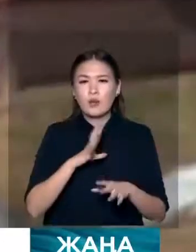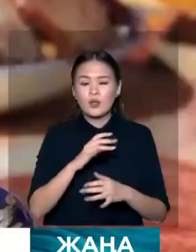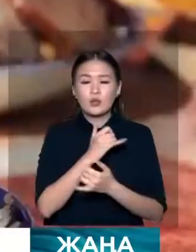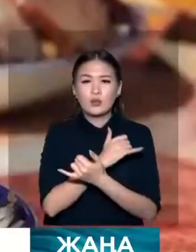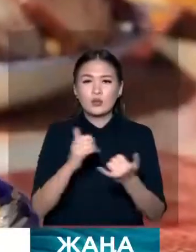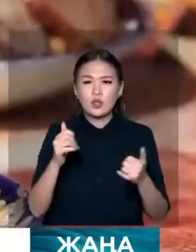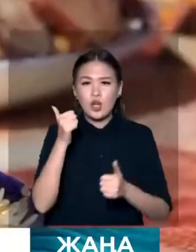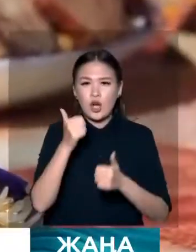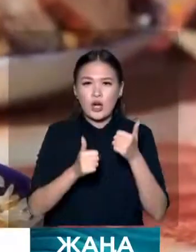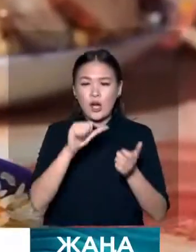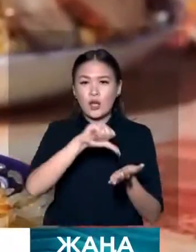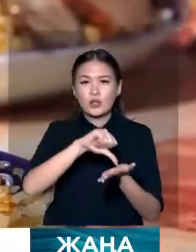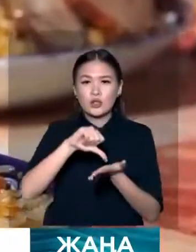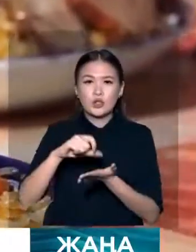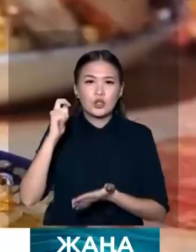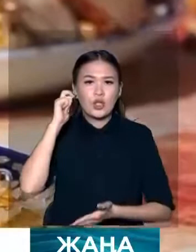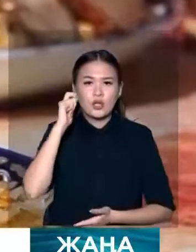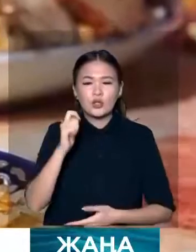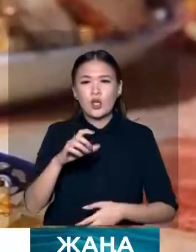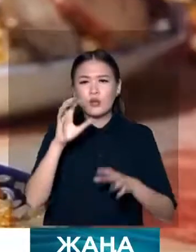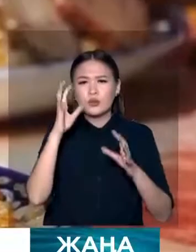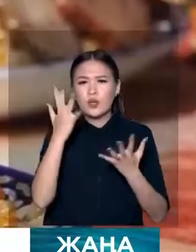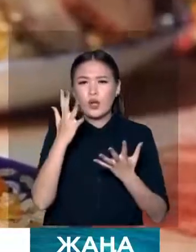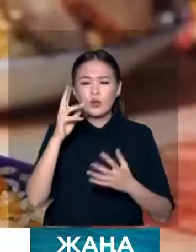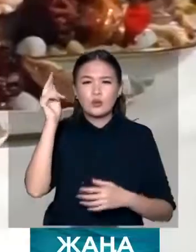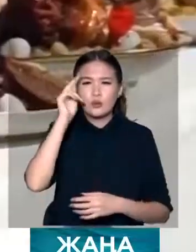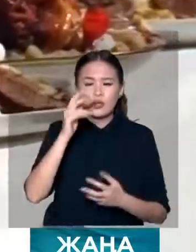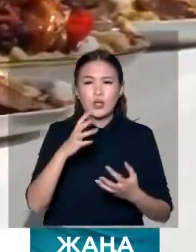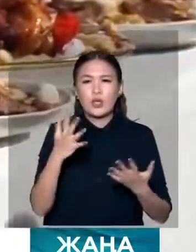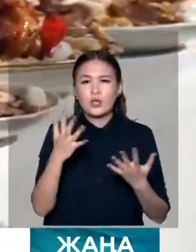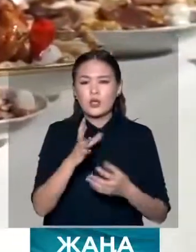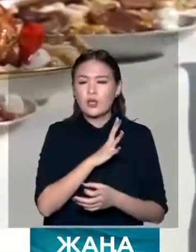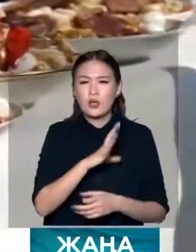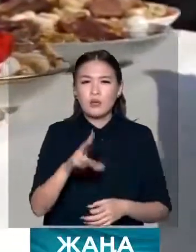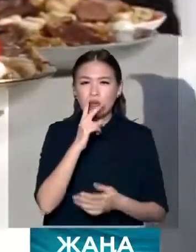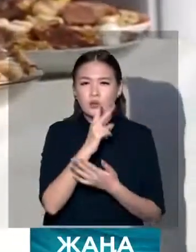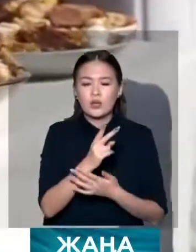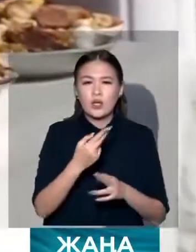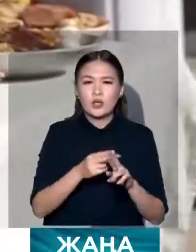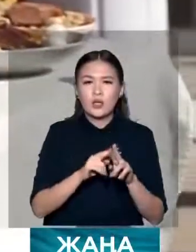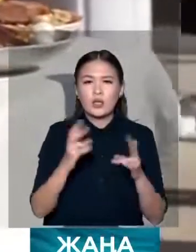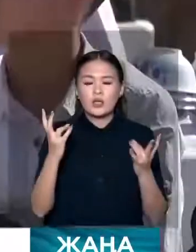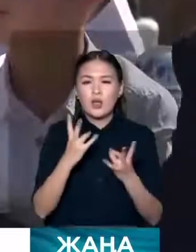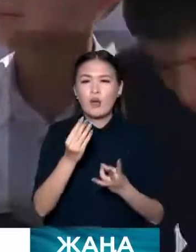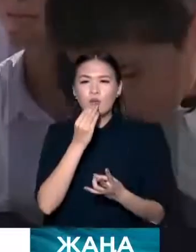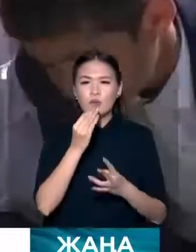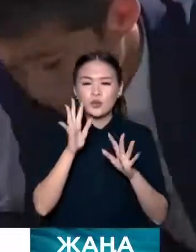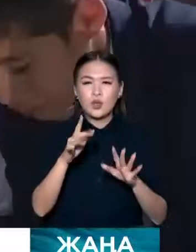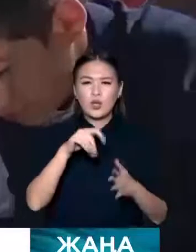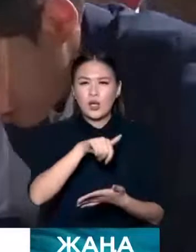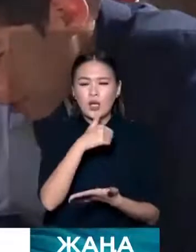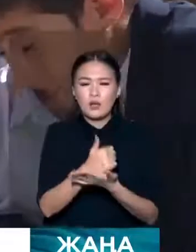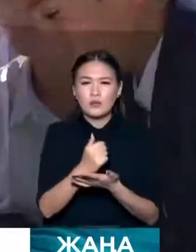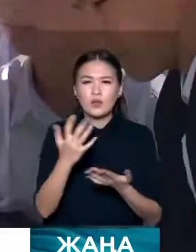қызығы, жарысқа қатысушылардың жасына, ұлтына, біліміне шектеу қойылмады. Тек пісірілген тағамның тіл үйретіндігіне басты назар